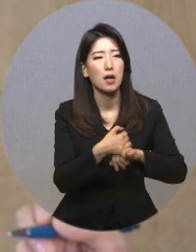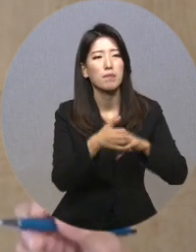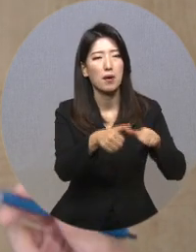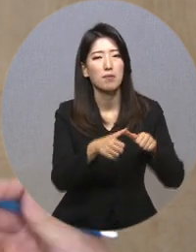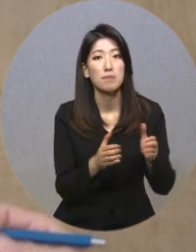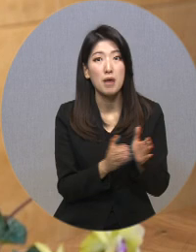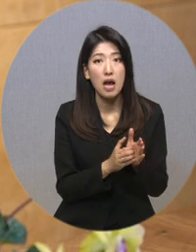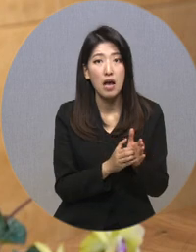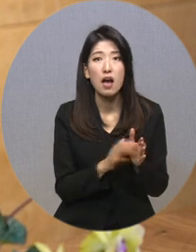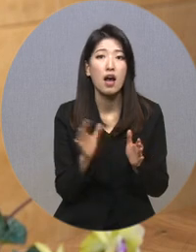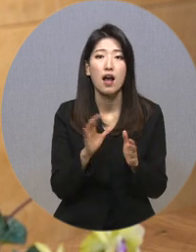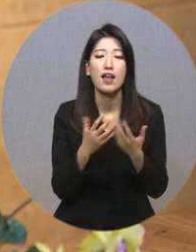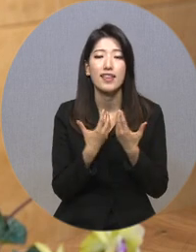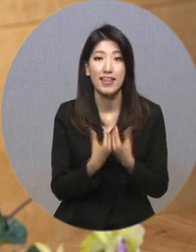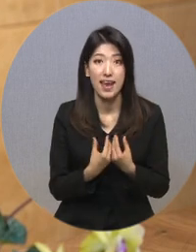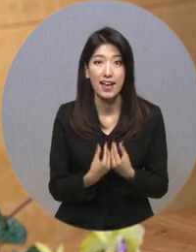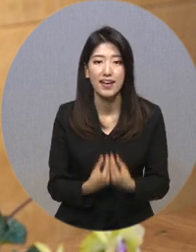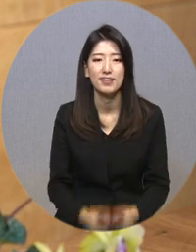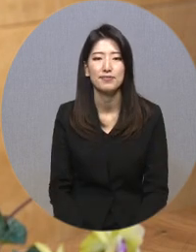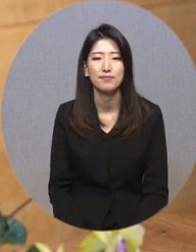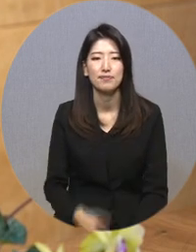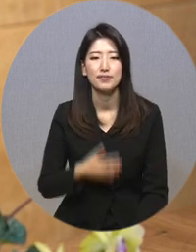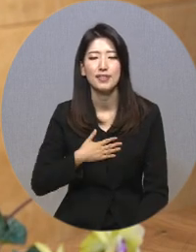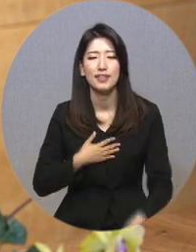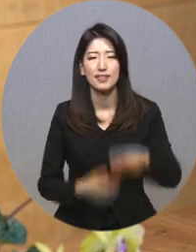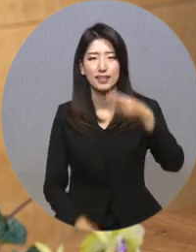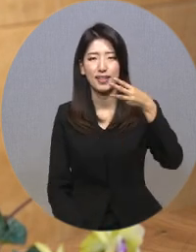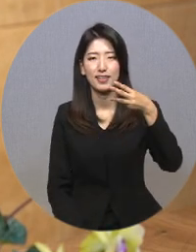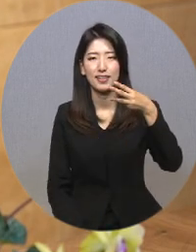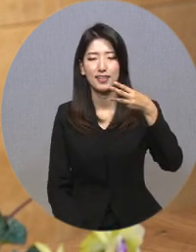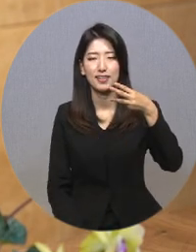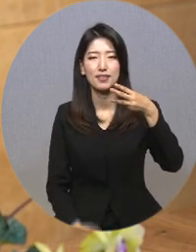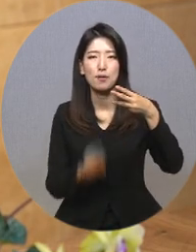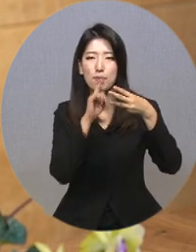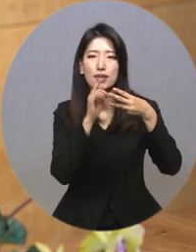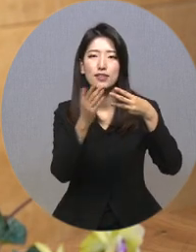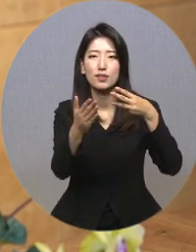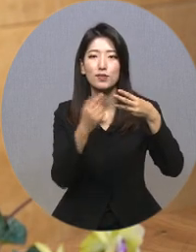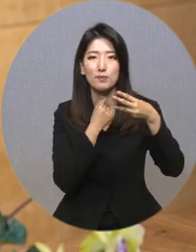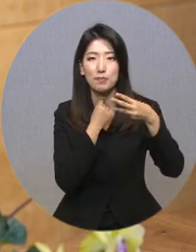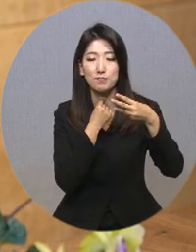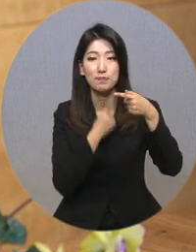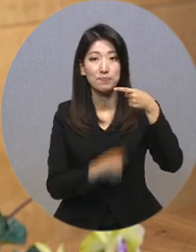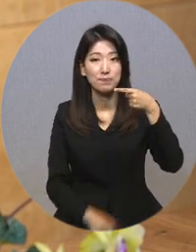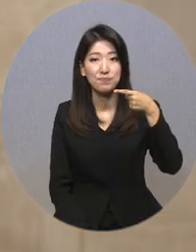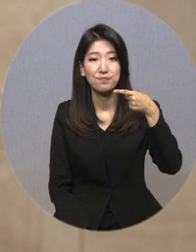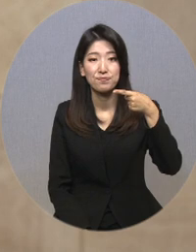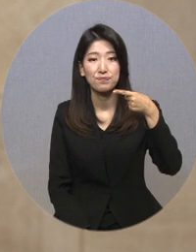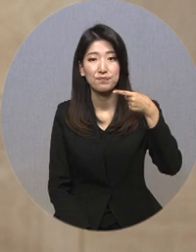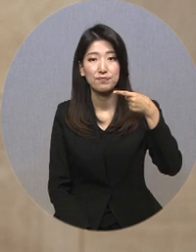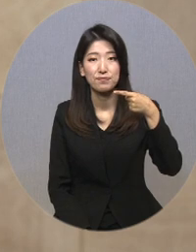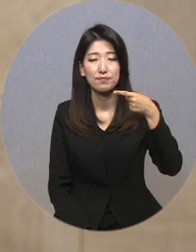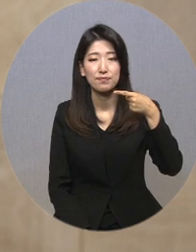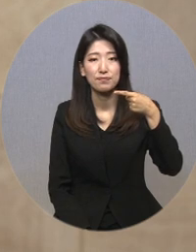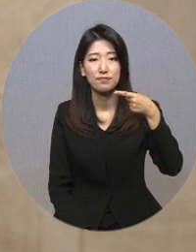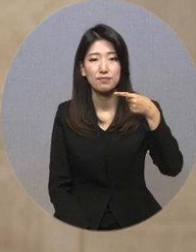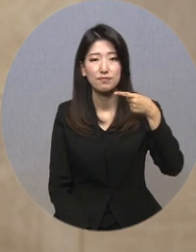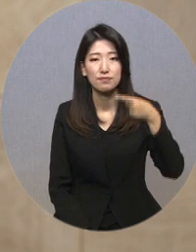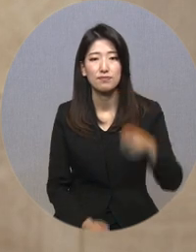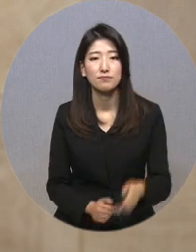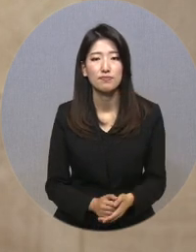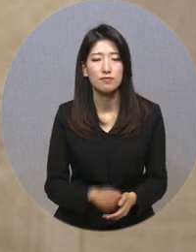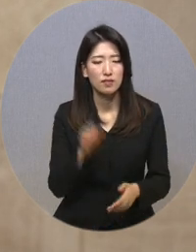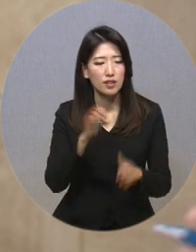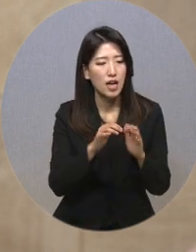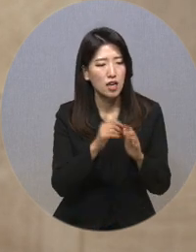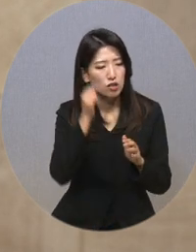좀 한번 든다면 네네. 크게 저는 좀 세 가지 관점에서 말씀을 드리고 싶은데요. 네. 하나는 뭐냐면. 칼 중에 인력 양성이잖아요, 대학에서요.